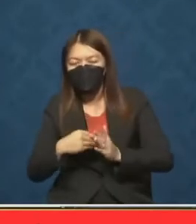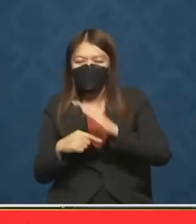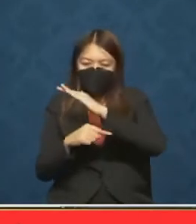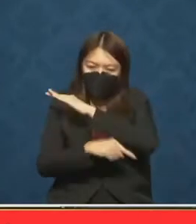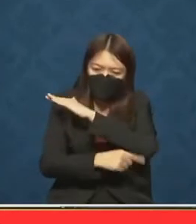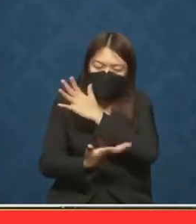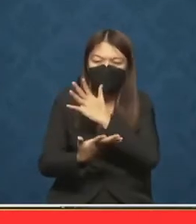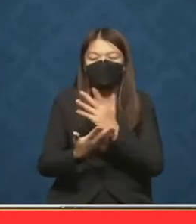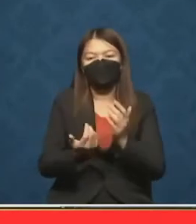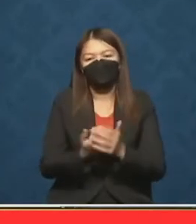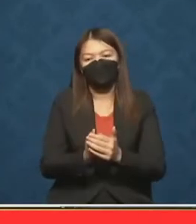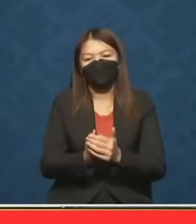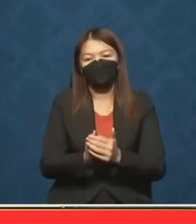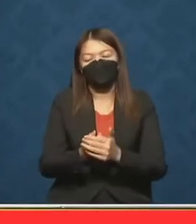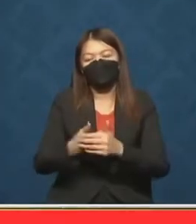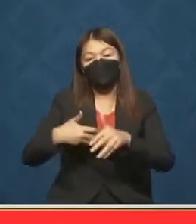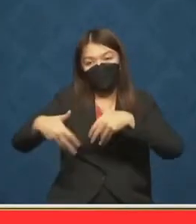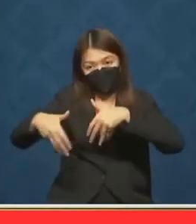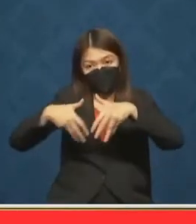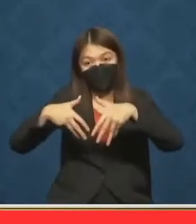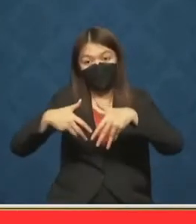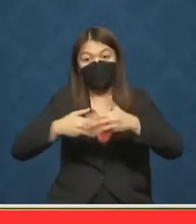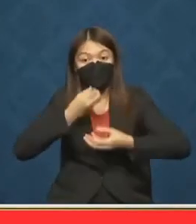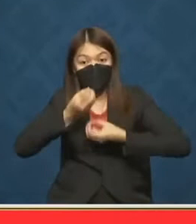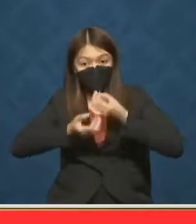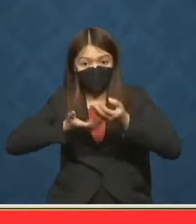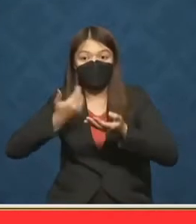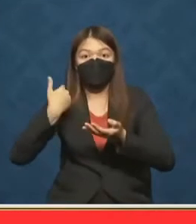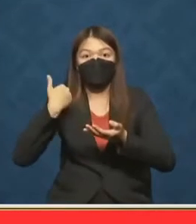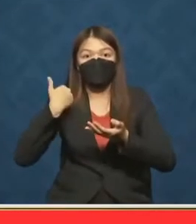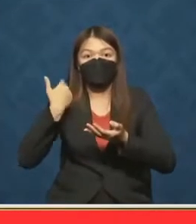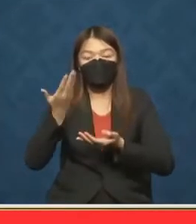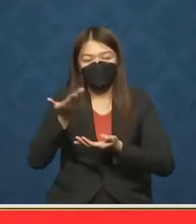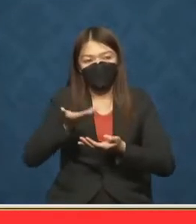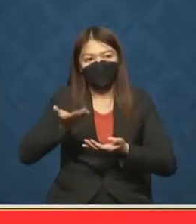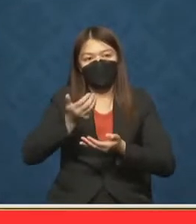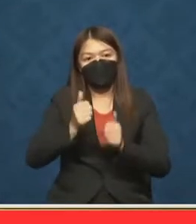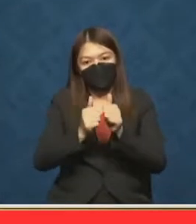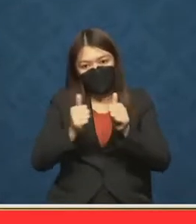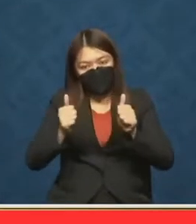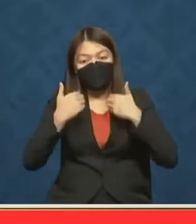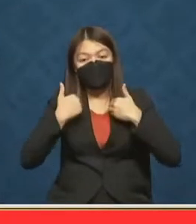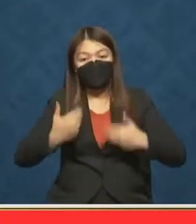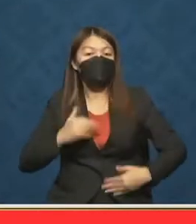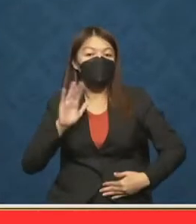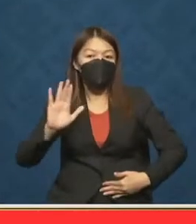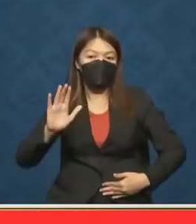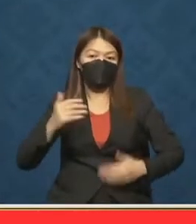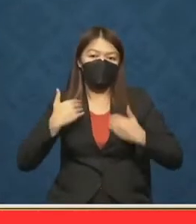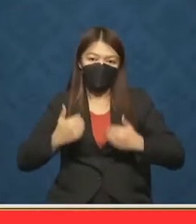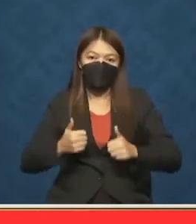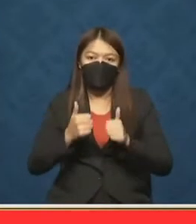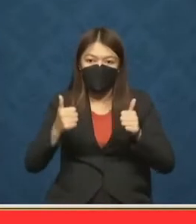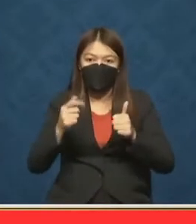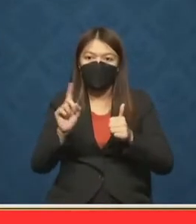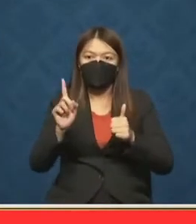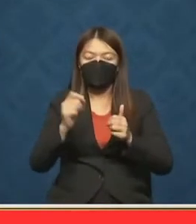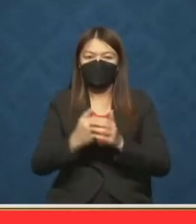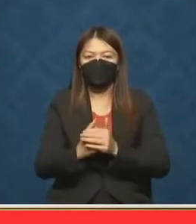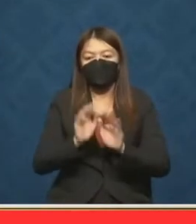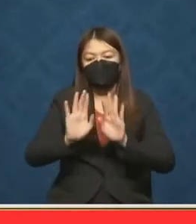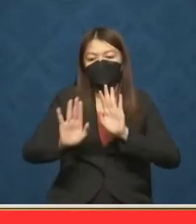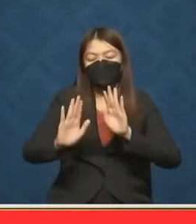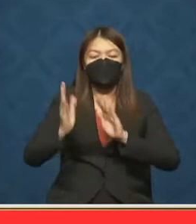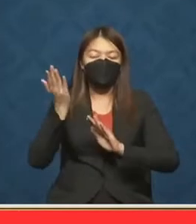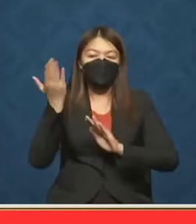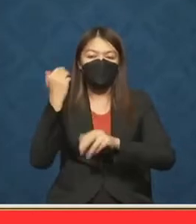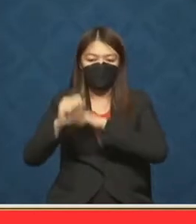between่เคยฟงเสยงของพี่น้ประชาชนบ้างไหมคะว่ามัดีกัพวกเขายังไค่ะดิสัเปรียบเทียบใหเหนวา